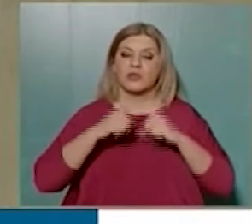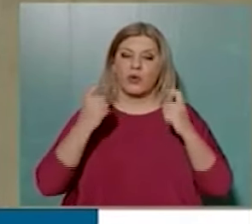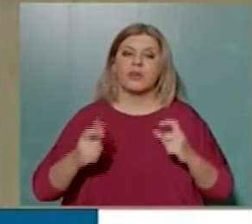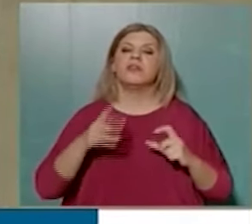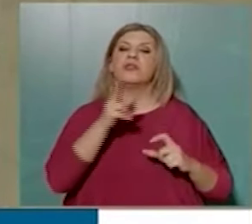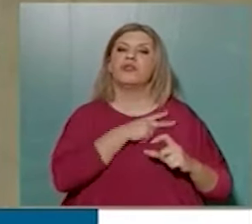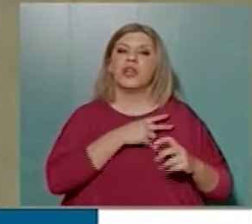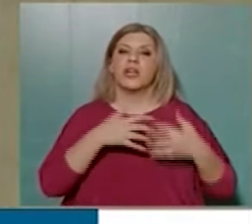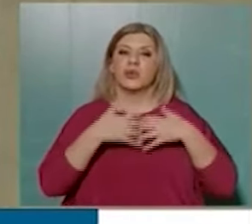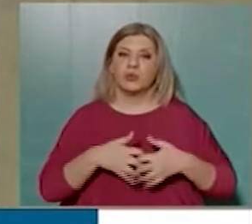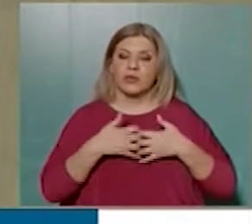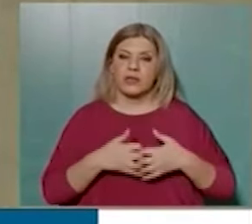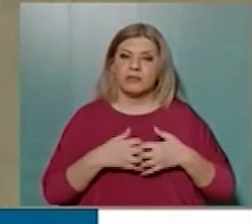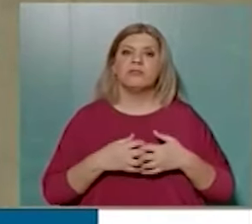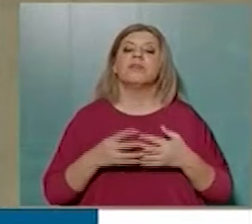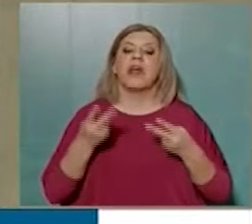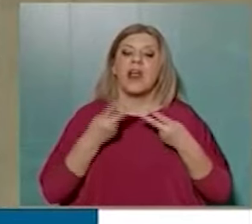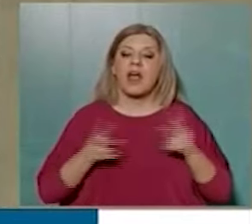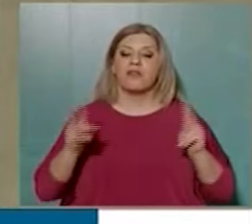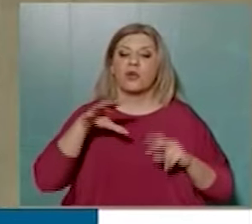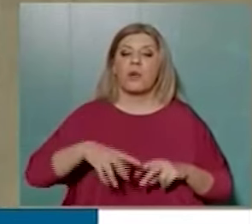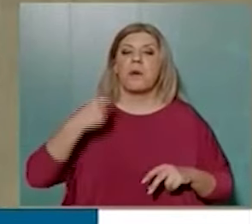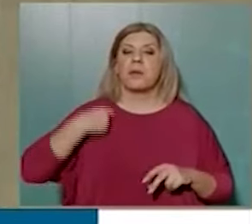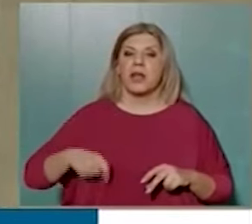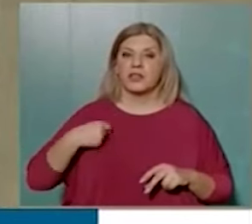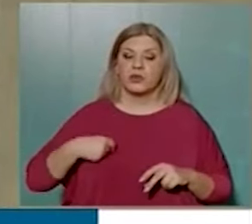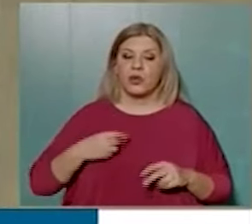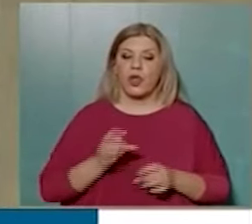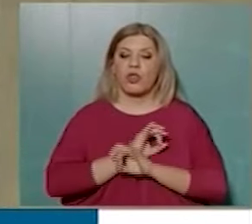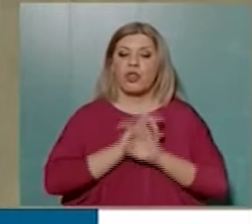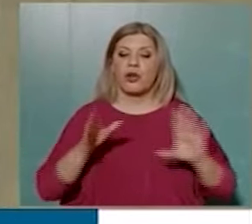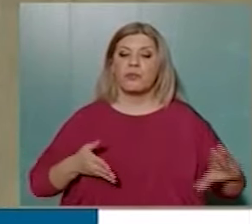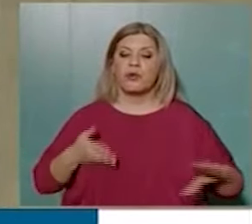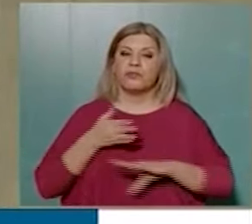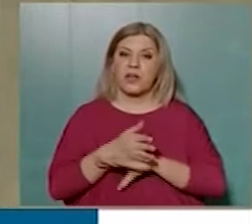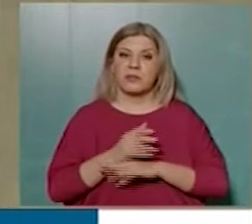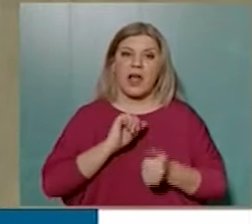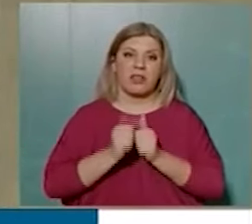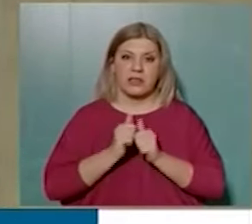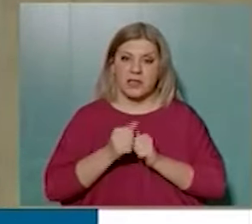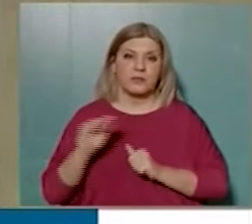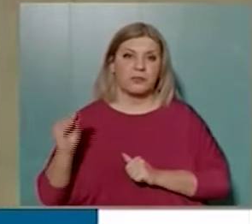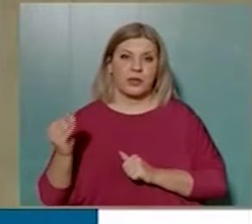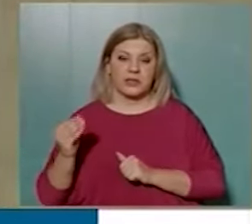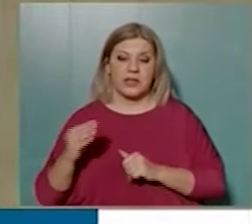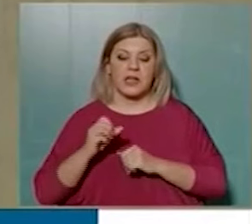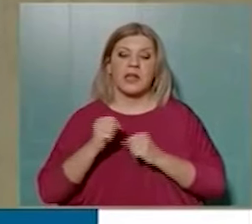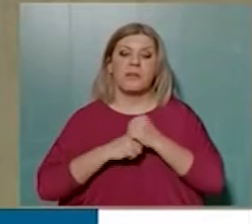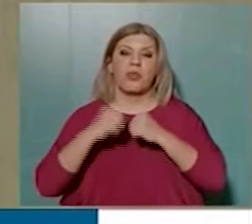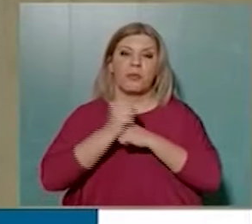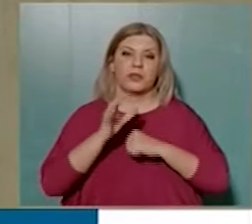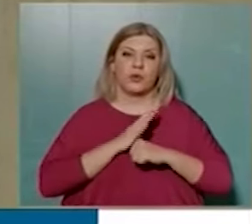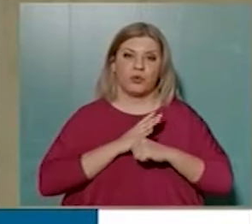λειτουργίας τους της διαμόρφωσης ελεύθερων χώρων με πράσινο και δωρεάν προσβάσιμες αθλητικές και πολιτιστικές υποδομές για το